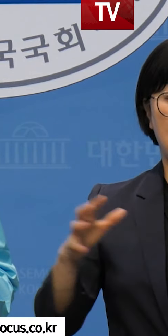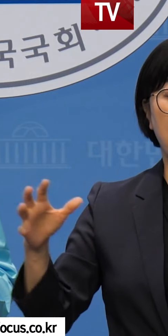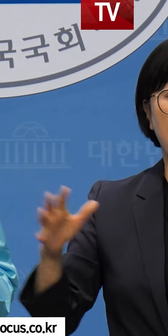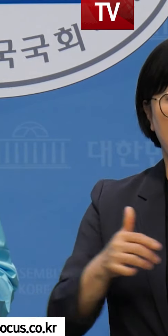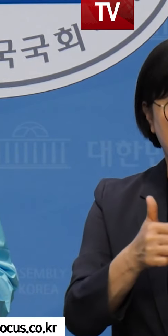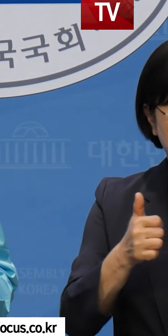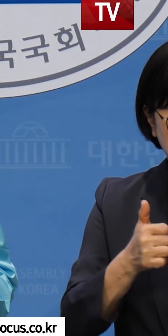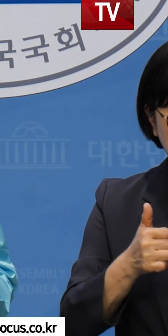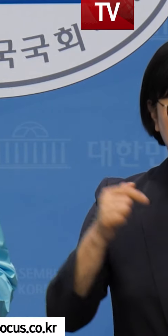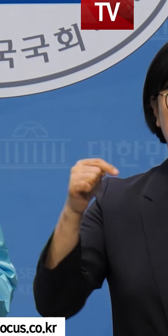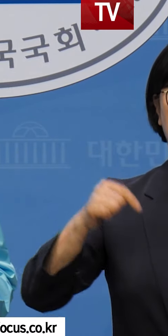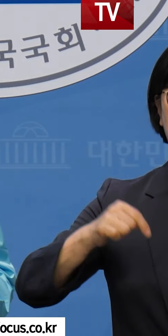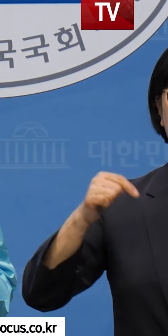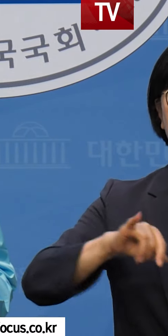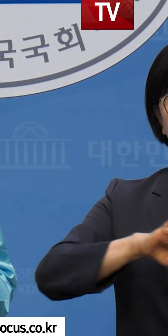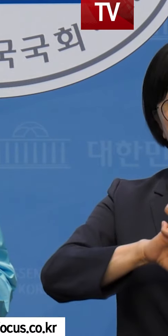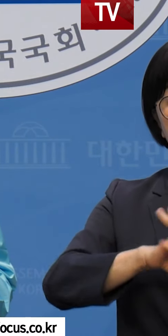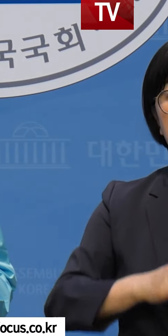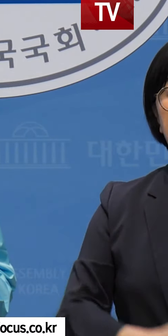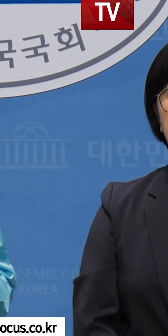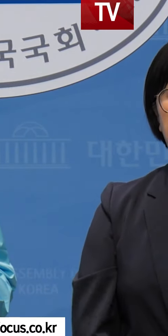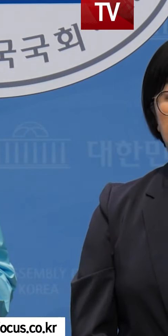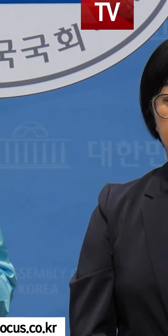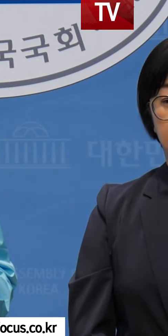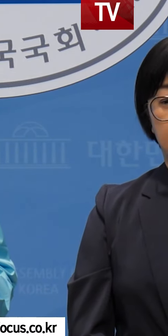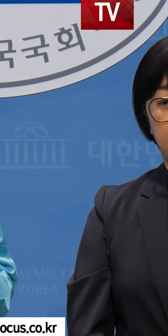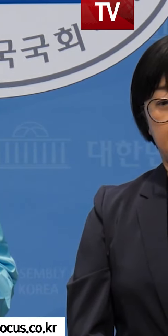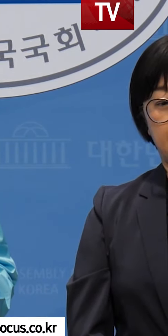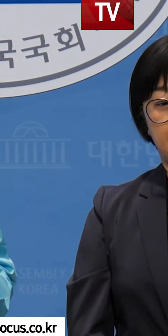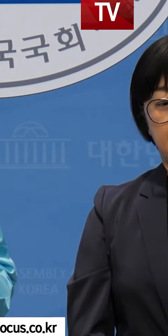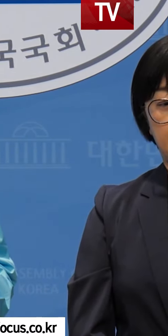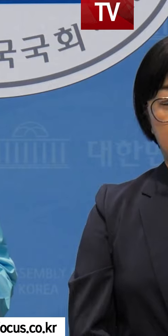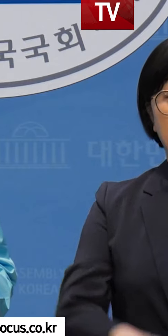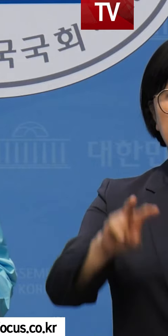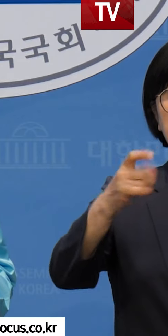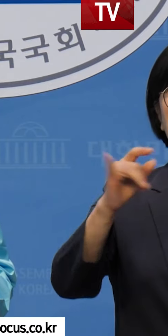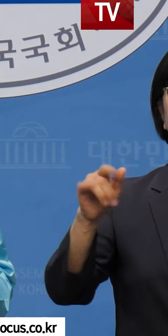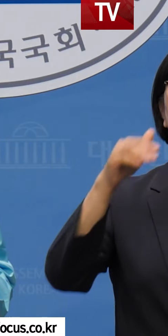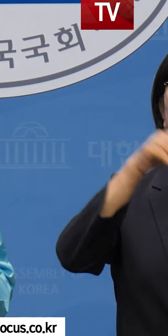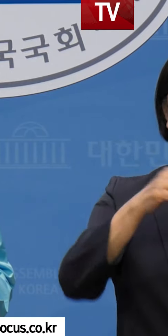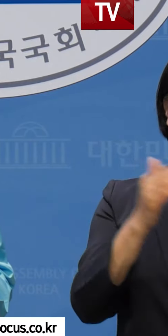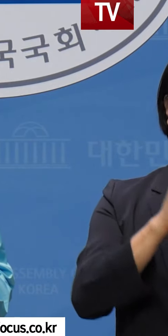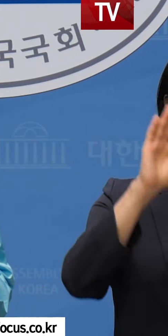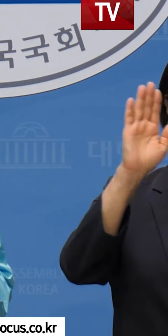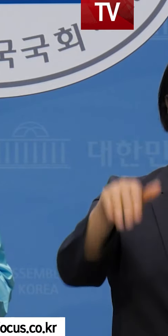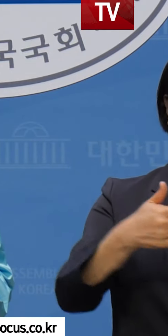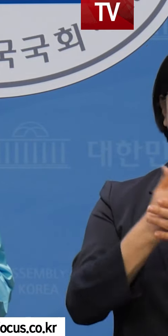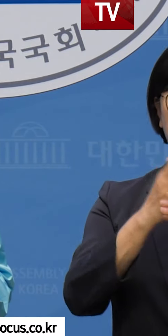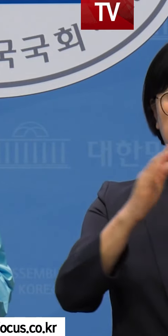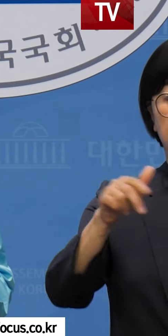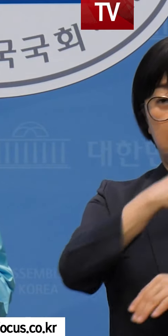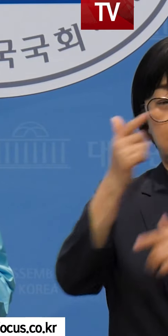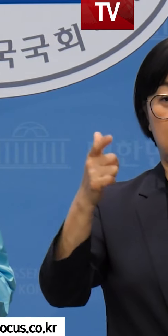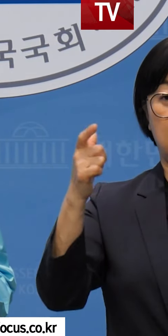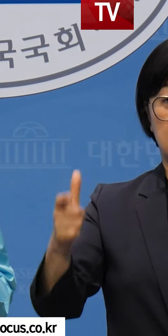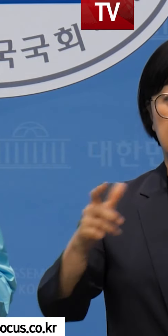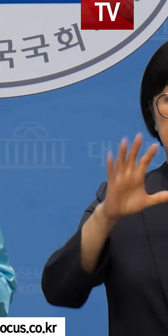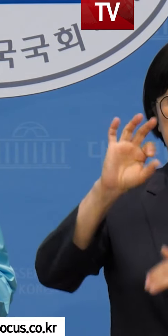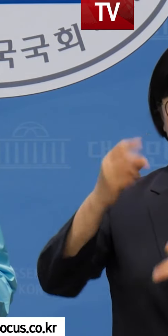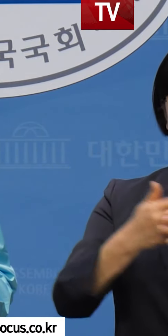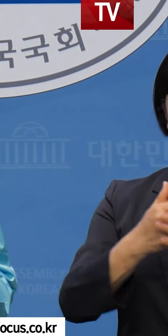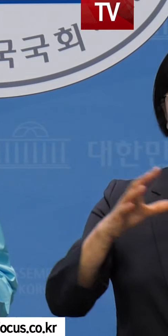맞대고 논의할 것을 약속하였습니다. 22대 총선 이후에도 중구 성동을